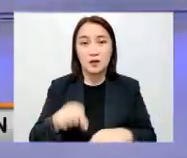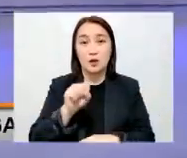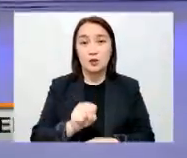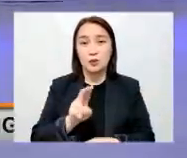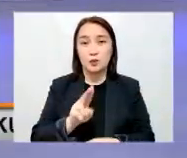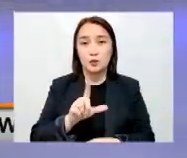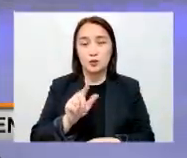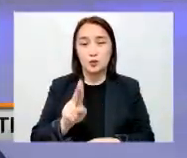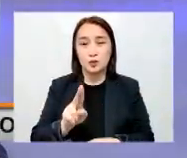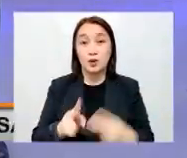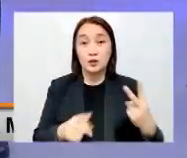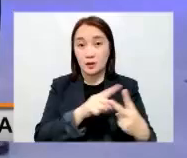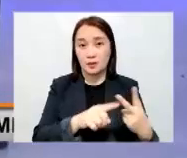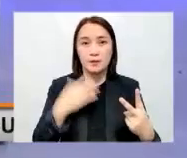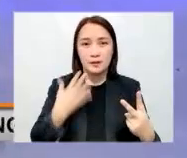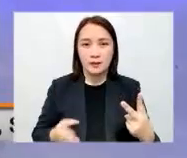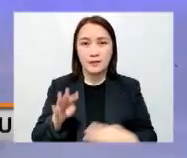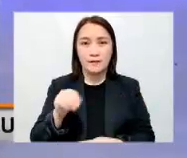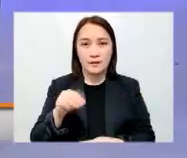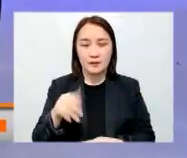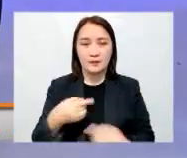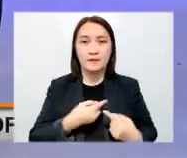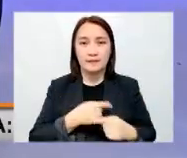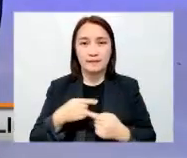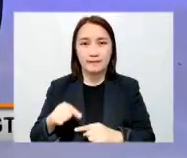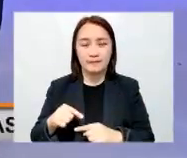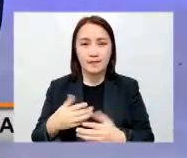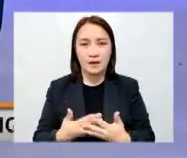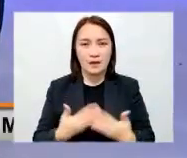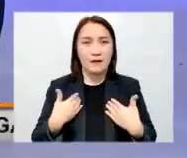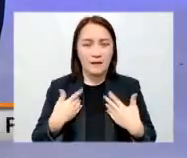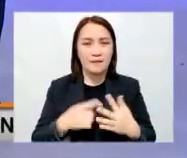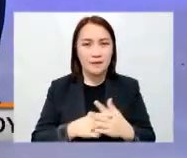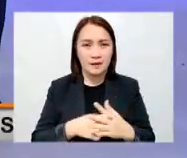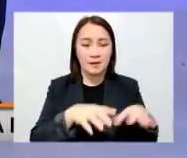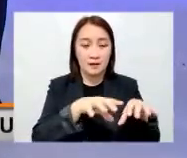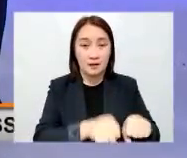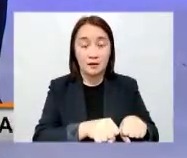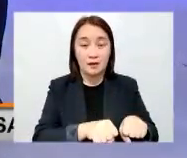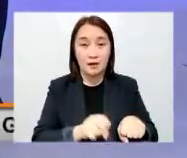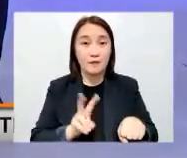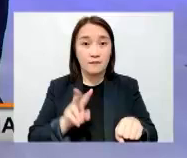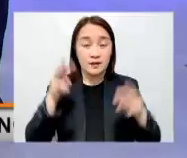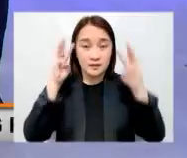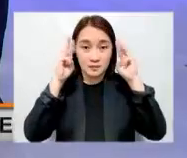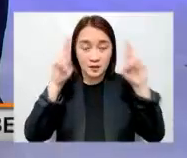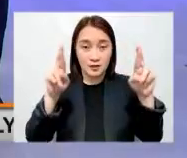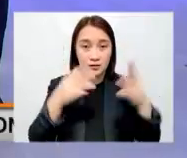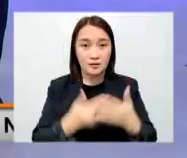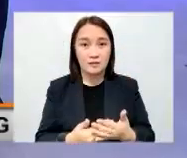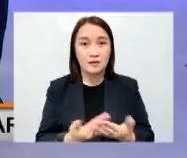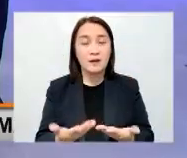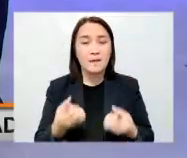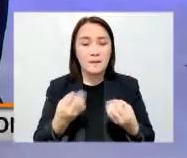at 14 ang sugatan. Nag-ugat ang gulo sa tangkang pag-aresto sa dating Vice Mayor ng Maimbong. Dahil sa tensyon, libo-libong